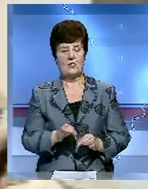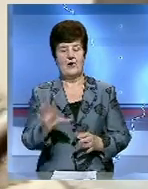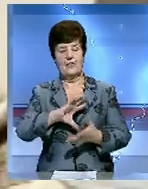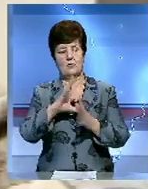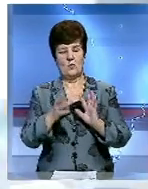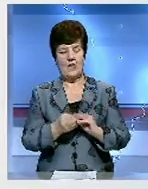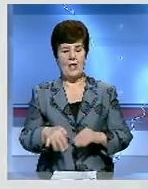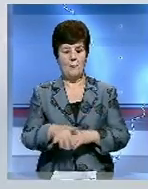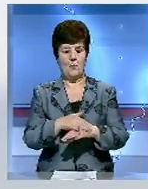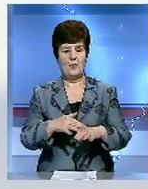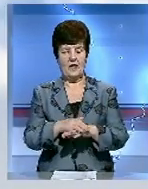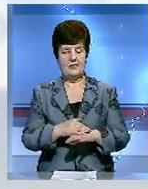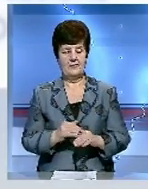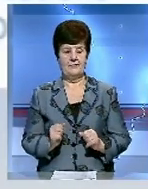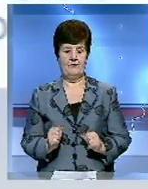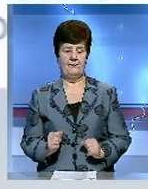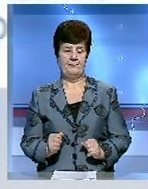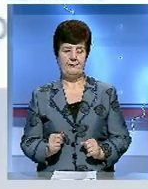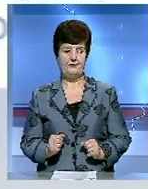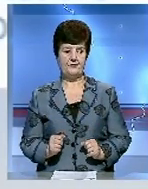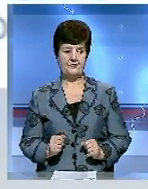populației stabile.